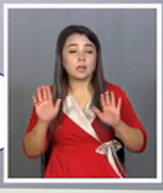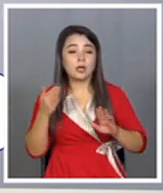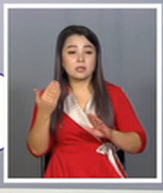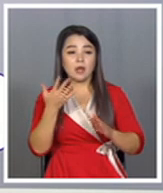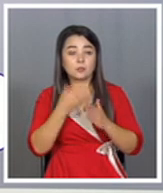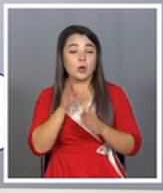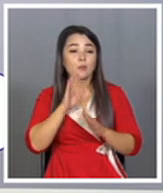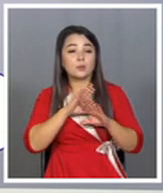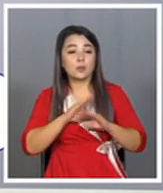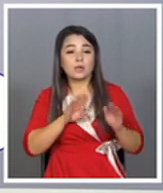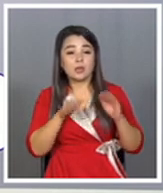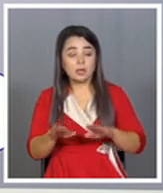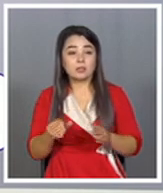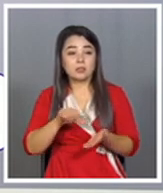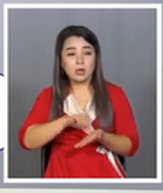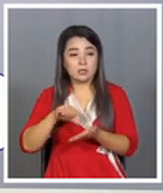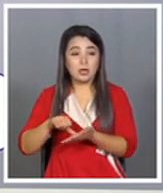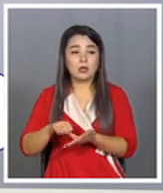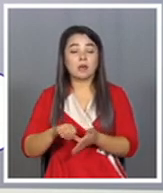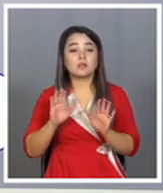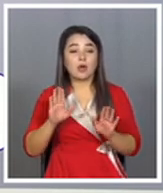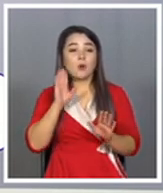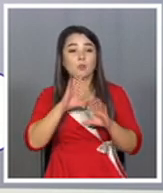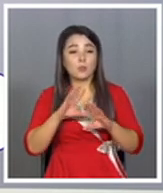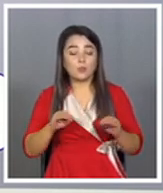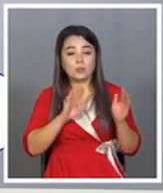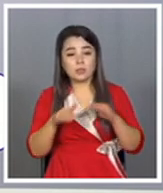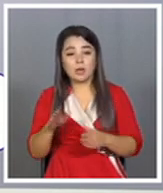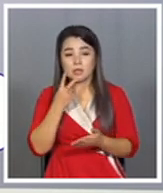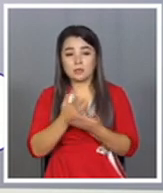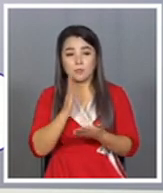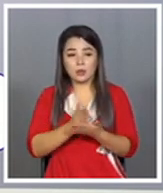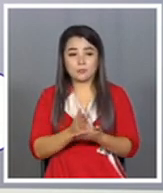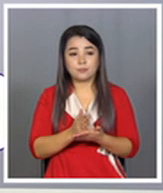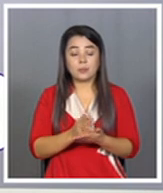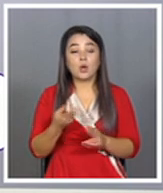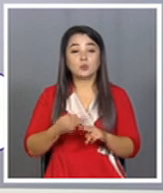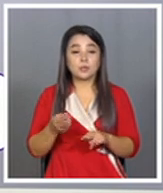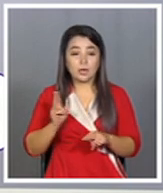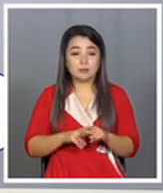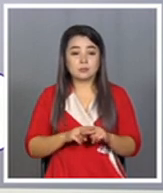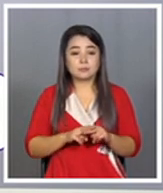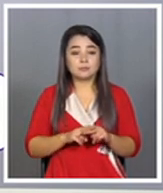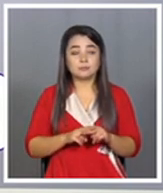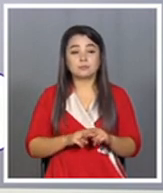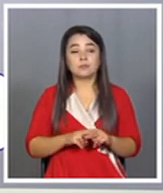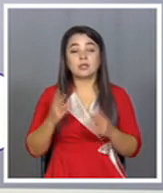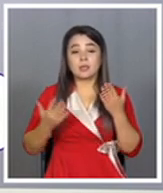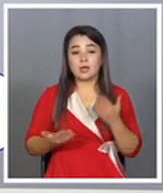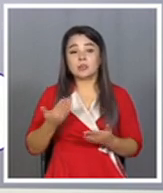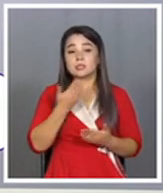тынық мұхитының тақтасы ғана тек қана мұхитта орналасқан. Сонда, егер